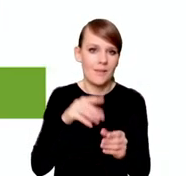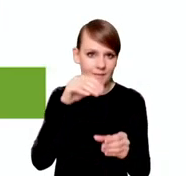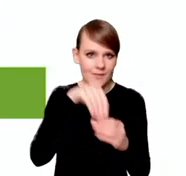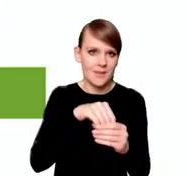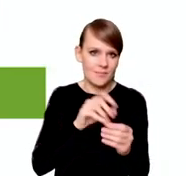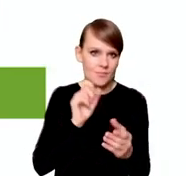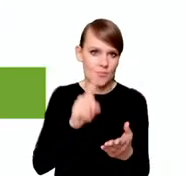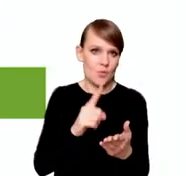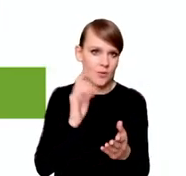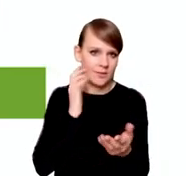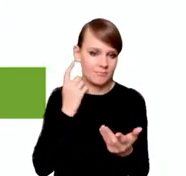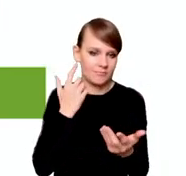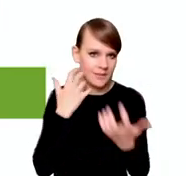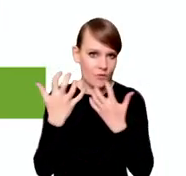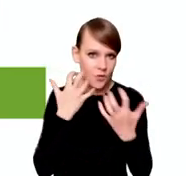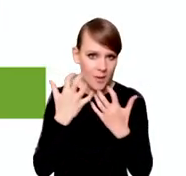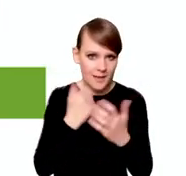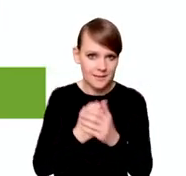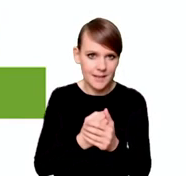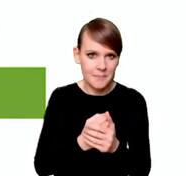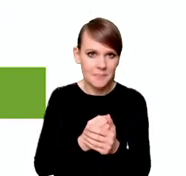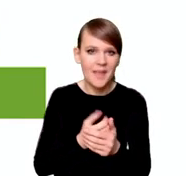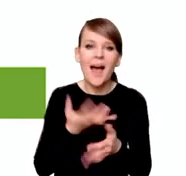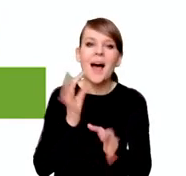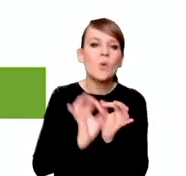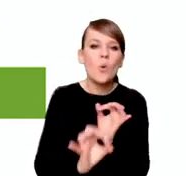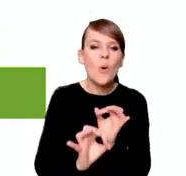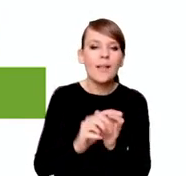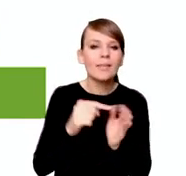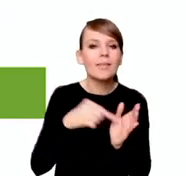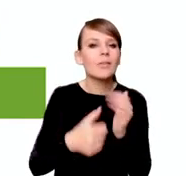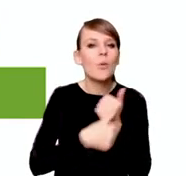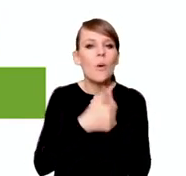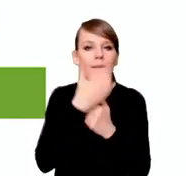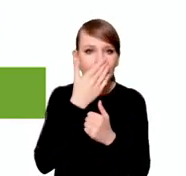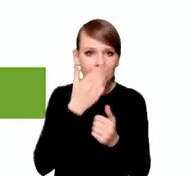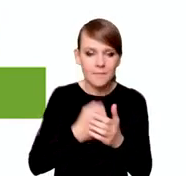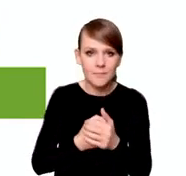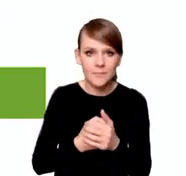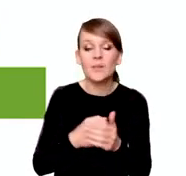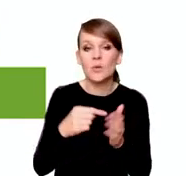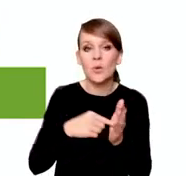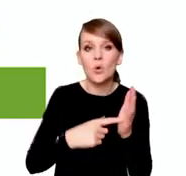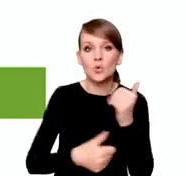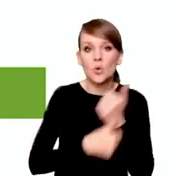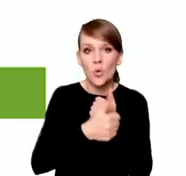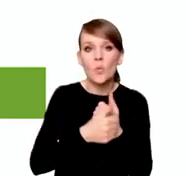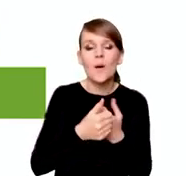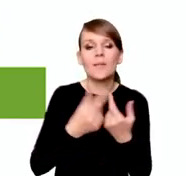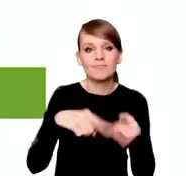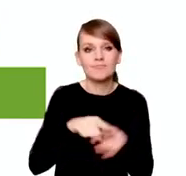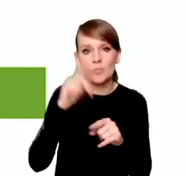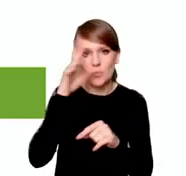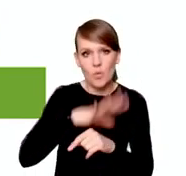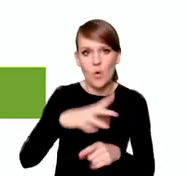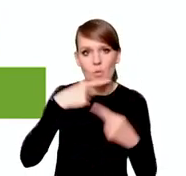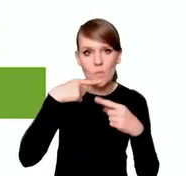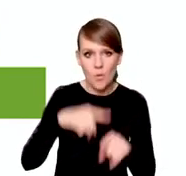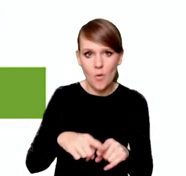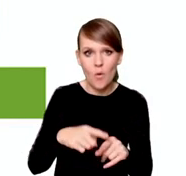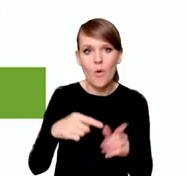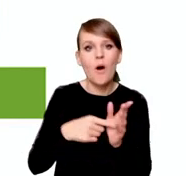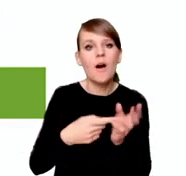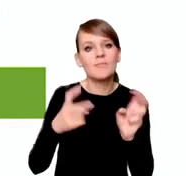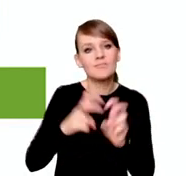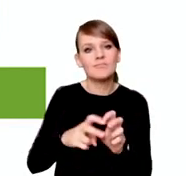dokumentami wskazywanymi przez respondentów był dokument realizacji społecznej odpowiedzialności tworzony przez najwyższe kierownictwo dla